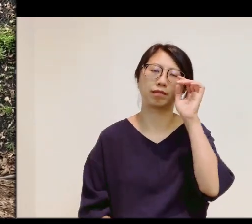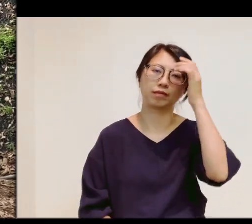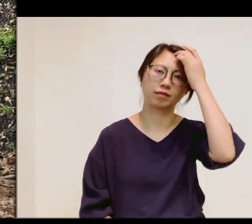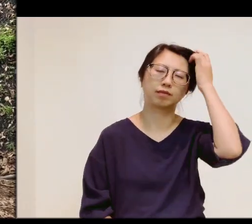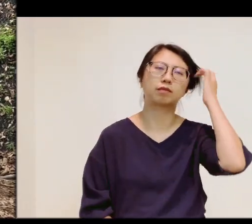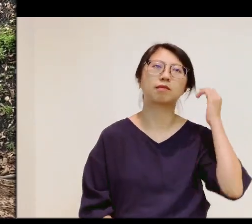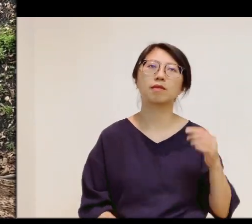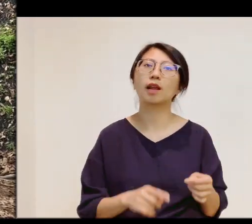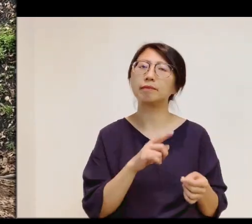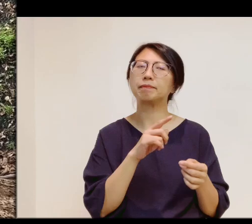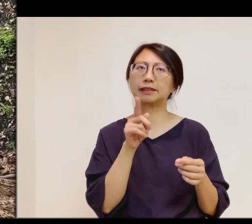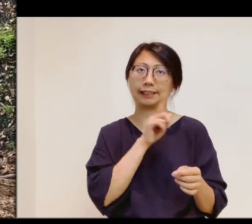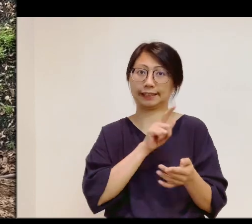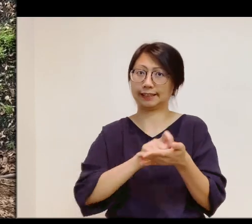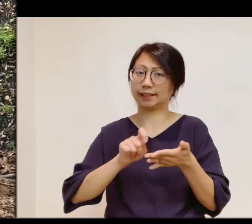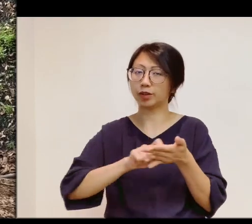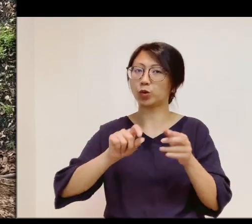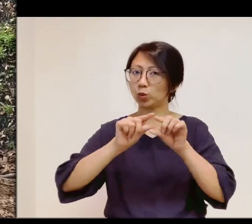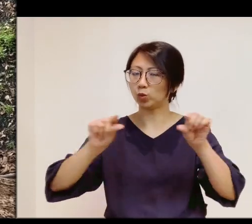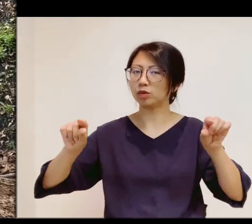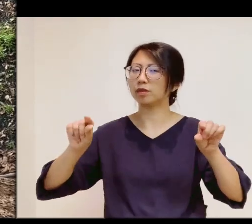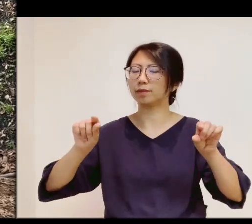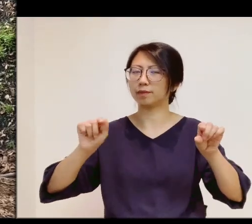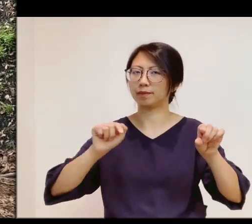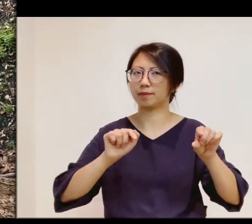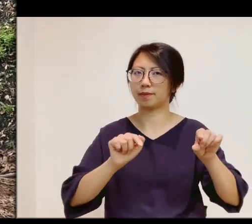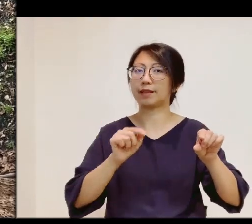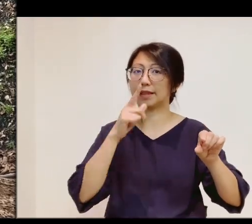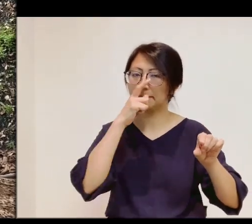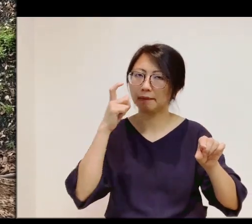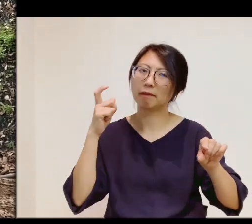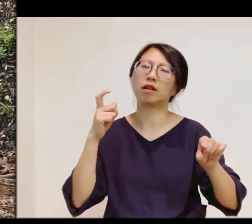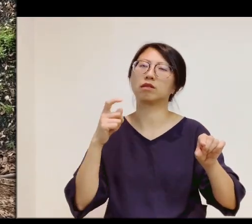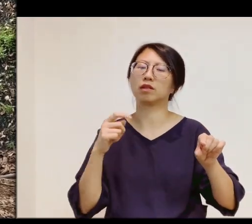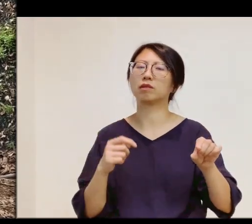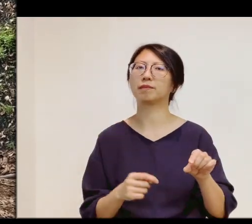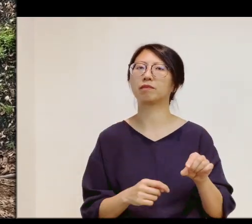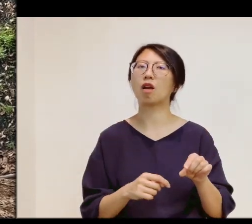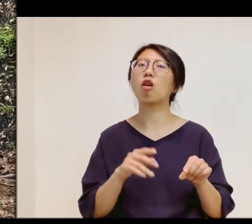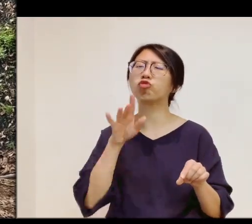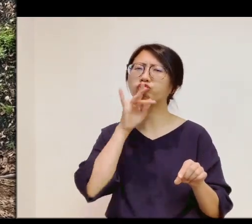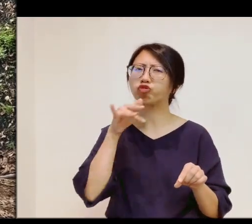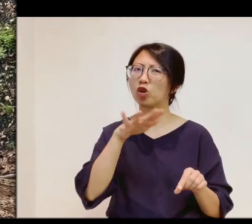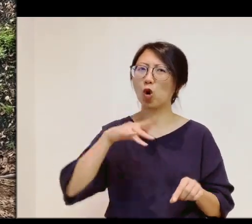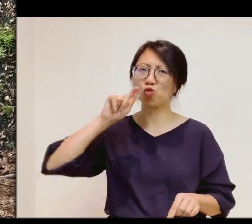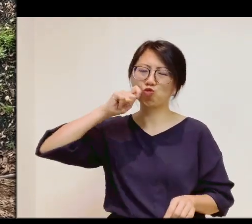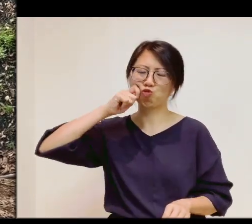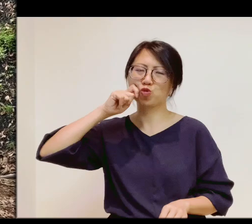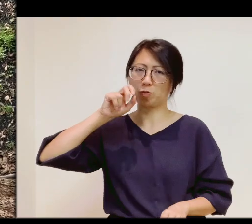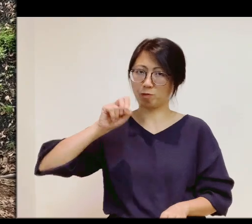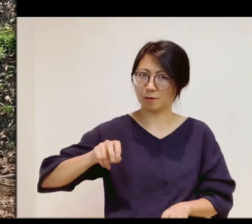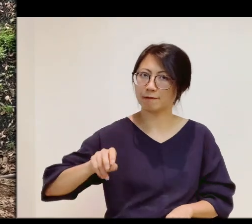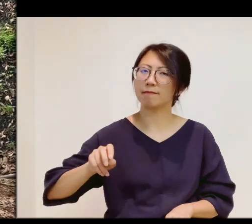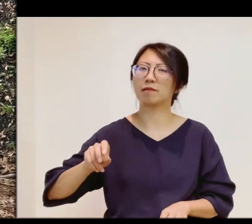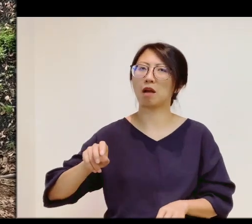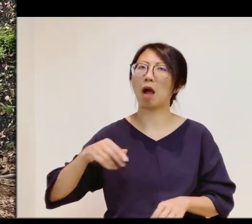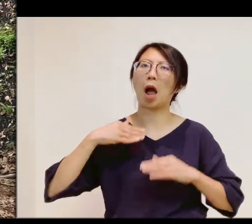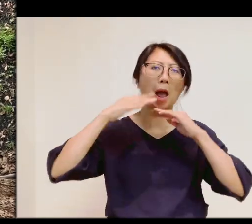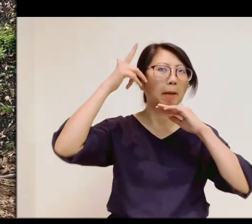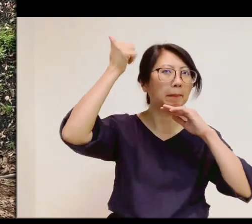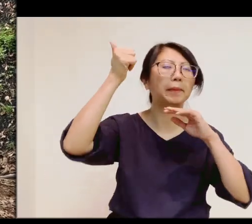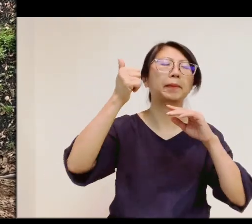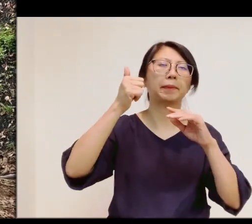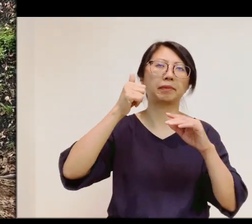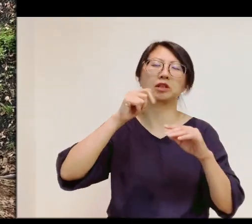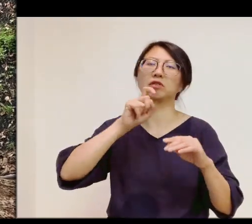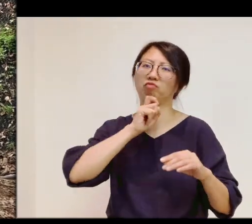is hope. And where there is hope, there is life. 他說只要我們能夠活下來，那我們一定還會有希望。